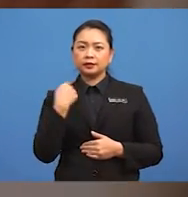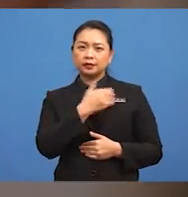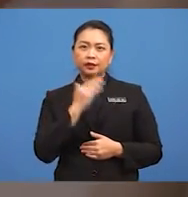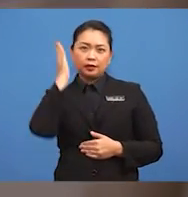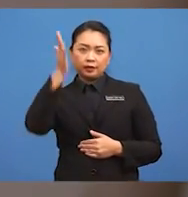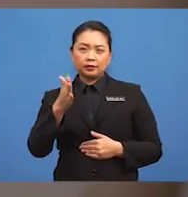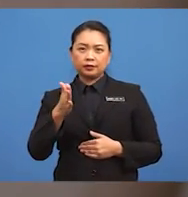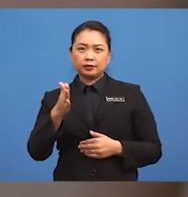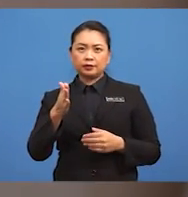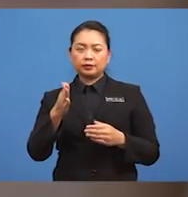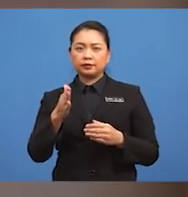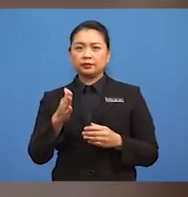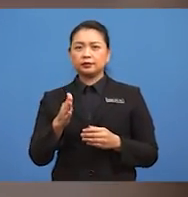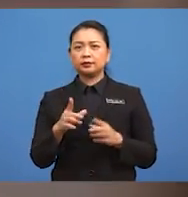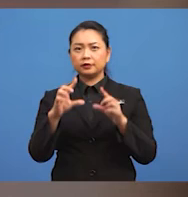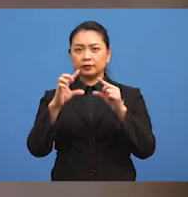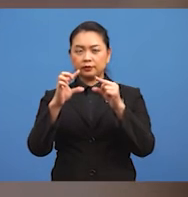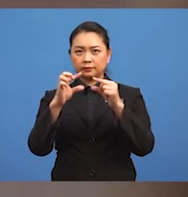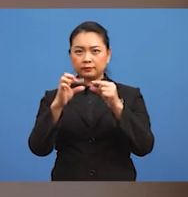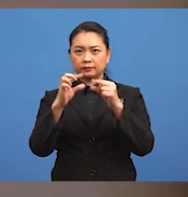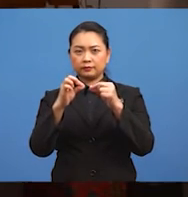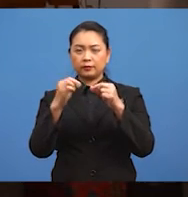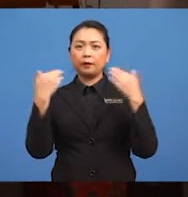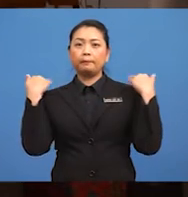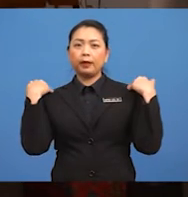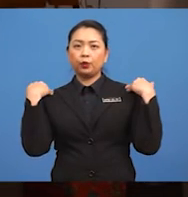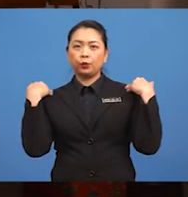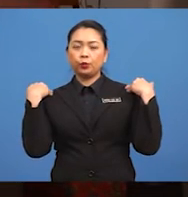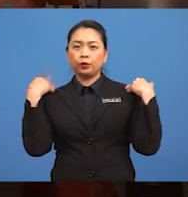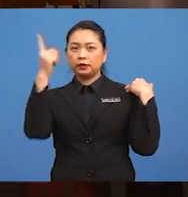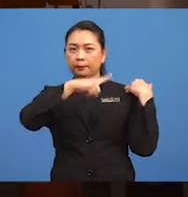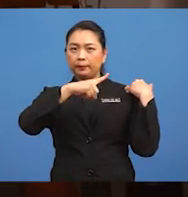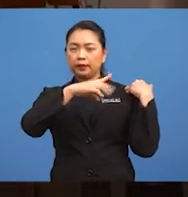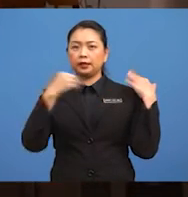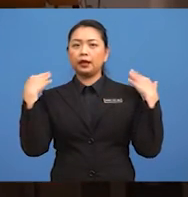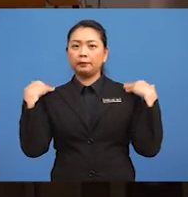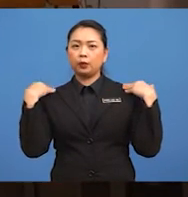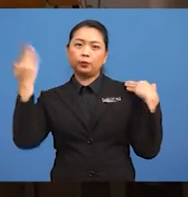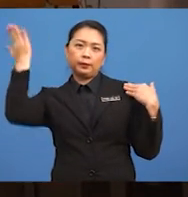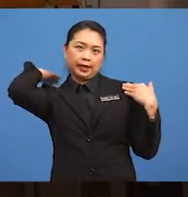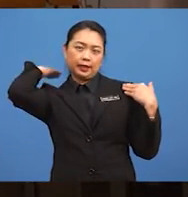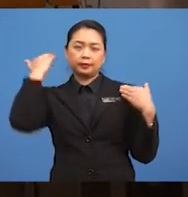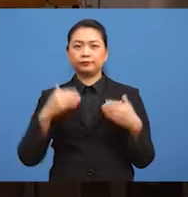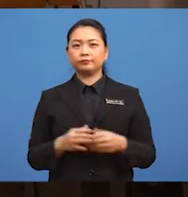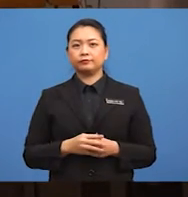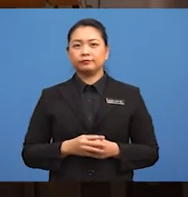akan mencantumkan bahu hadapan dan bahu belakang.